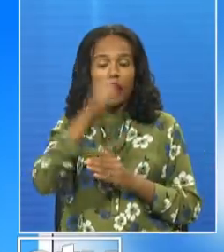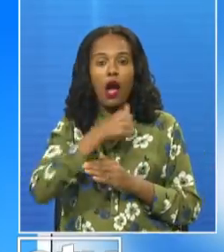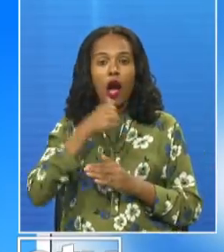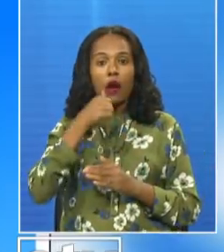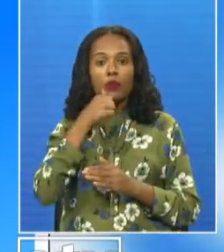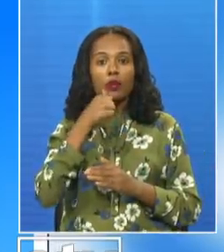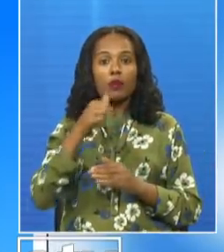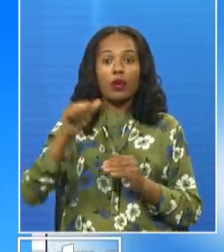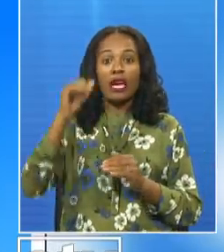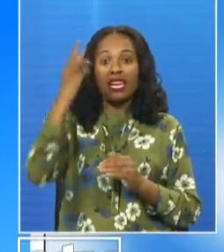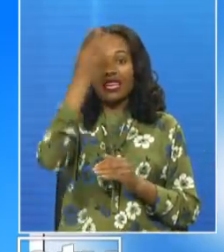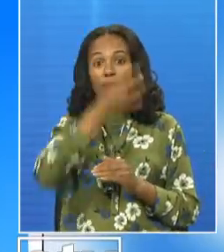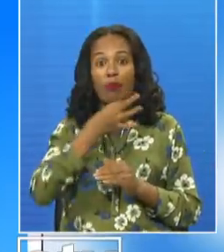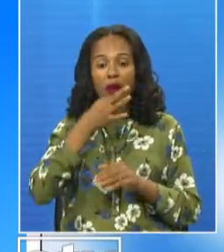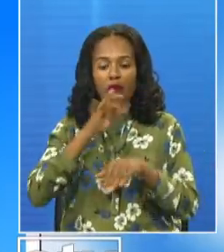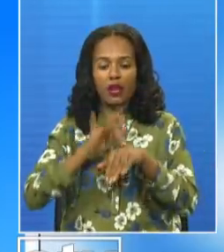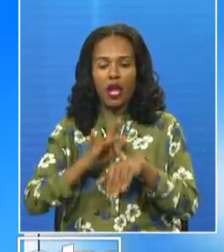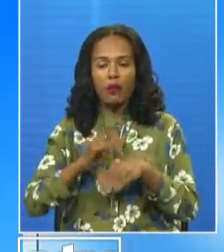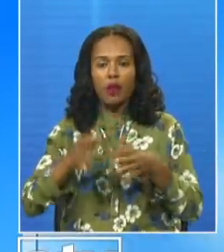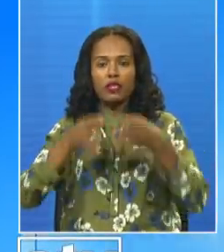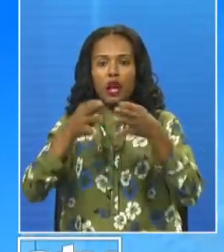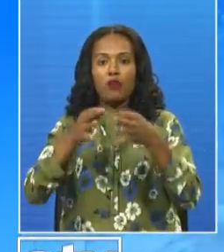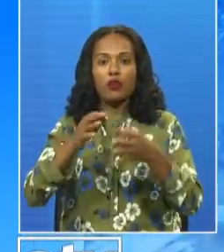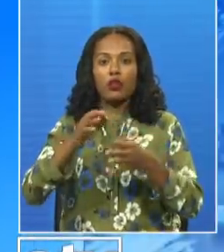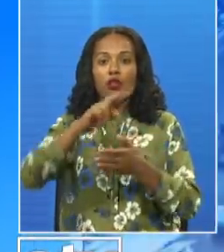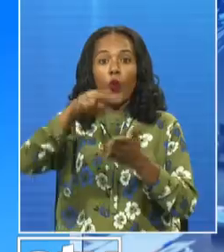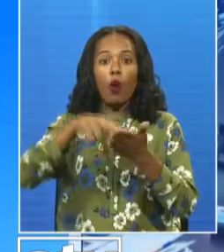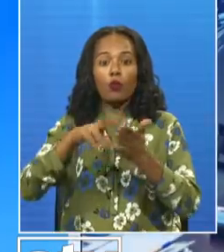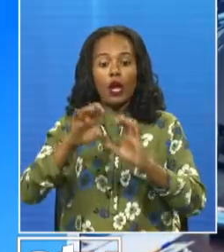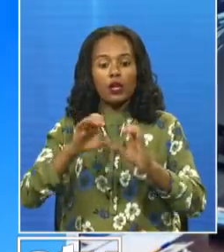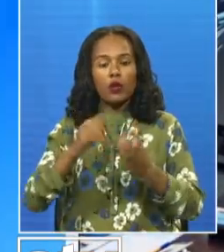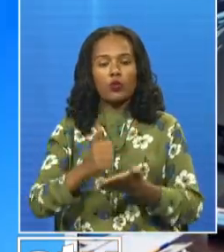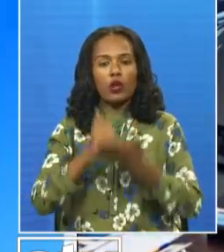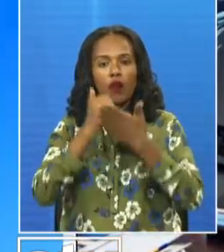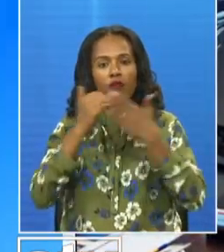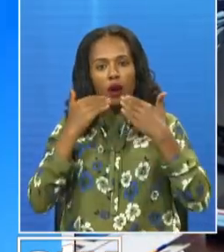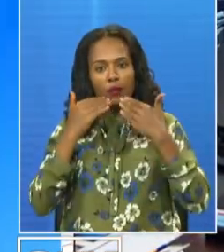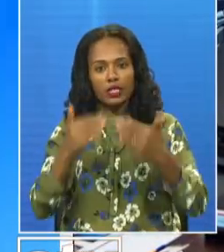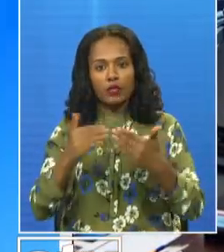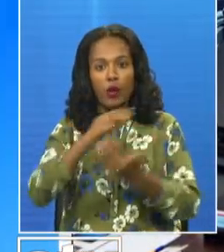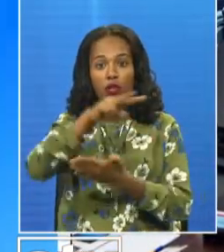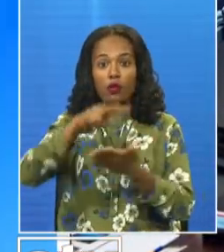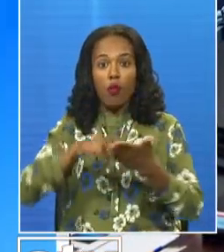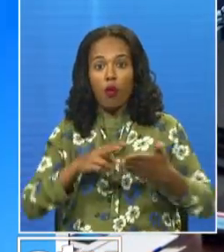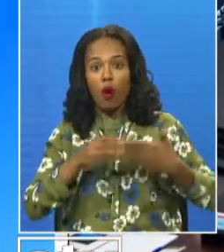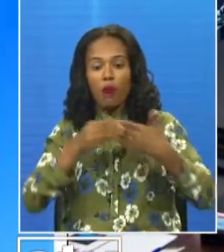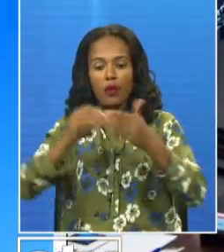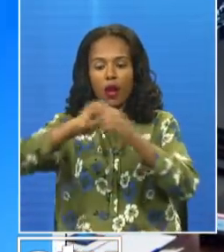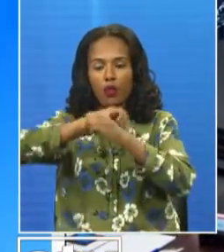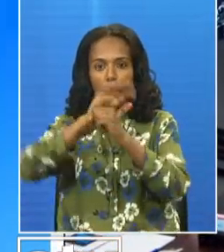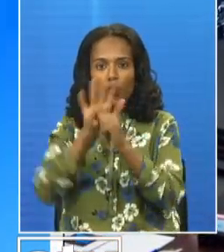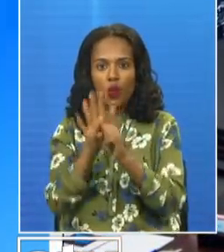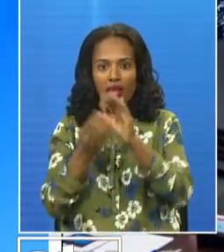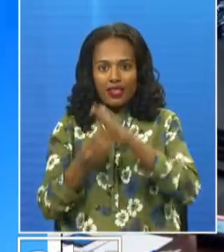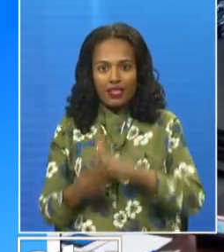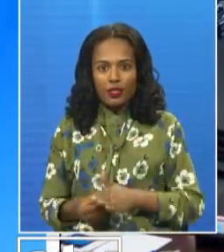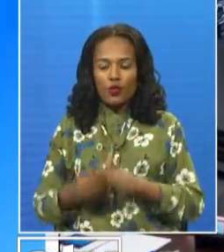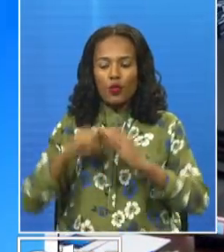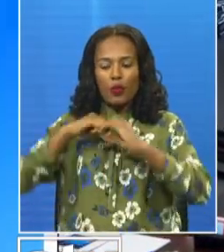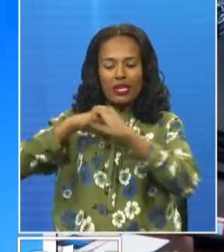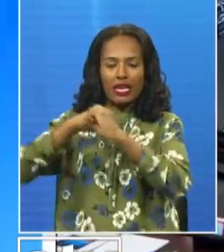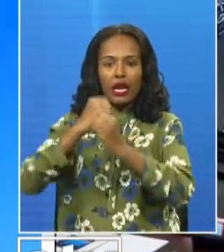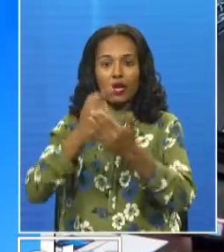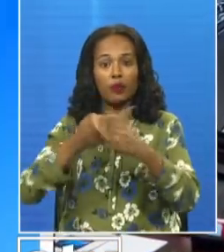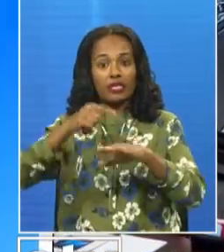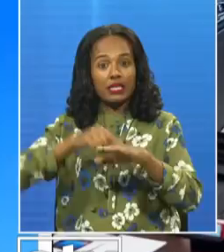በማህበራዊ መገናኛ ገጻቸው ባስተላለፉት መልእክትም ተቋሙ ስላደረገው ድጋፍ አመስግነዋል። የተቋሙ አመራር የኮሮና ቫይረስን ተጽዕኖ በምንመክትበት በዚህ